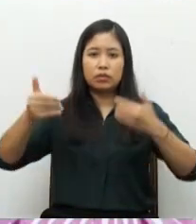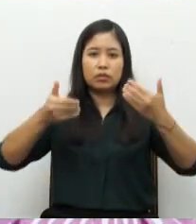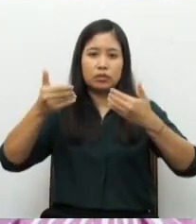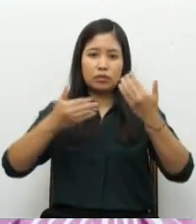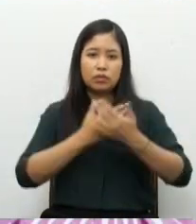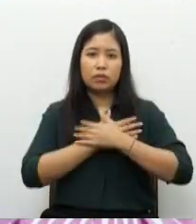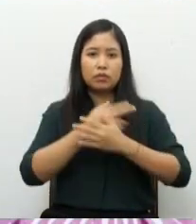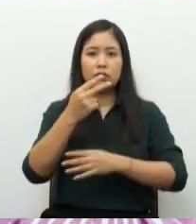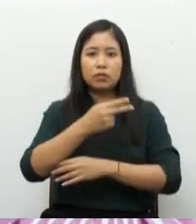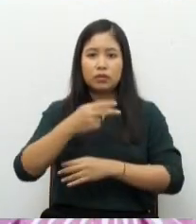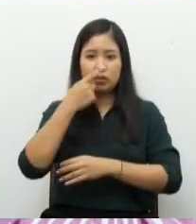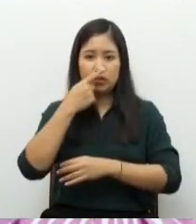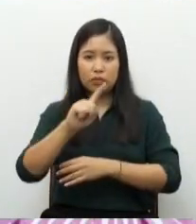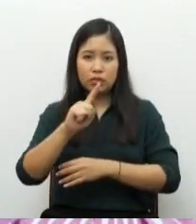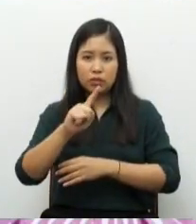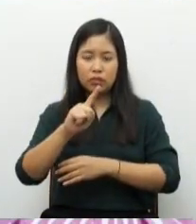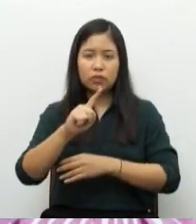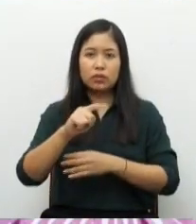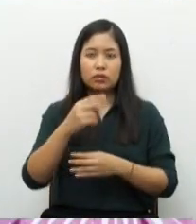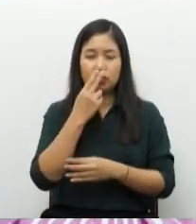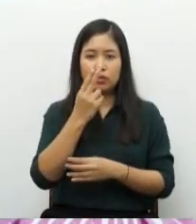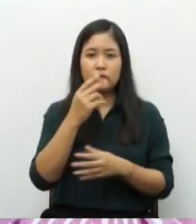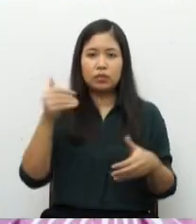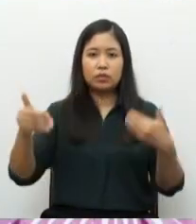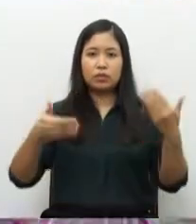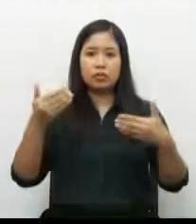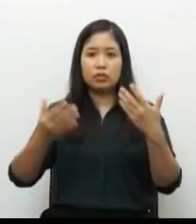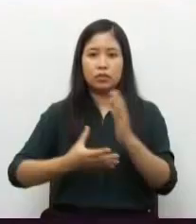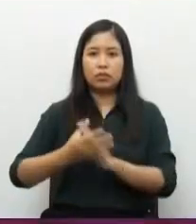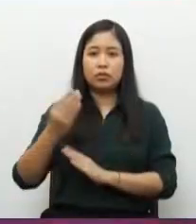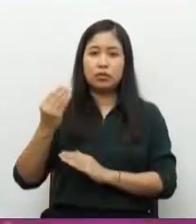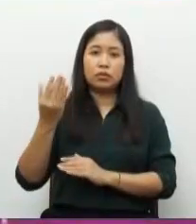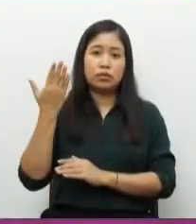ปดาห์วันภาษาไทยแห่งชาติขอเชิญรับชมกิจกรรมในปีที่ผ่านมาได้เลยครับ